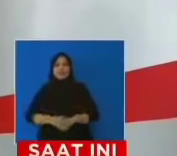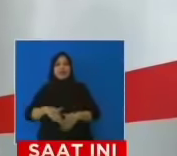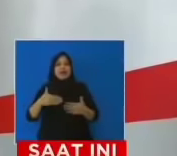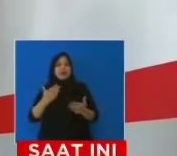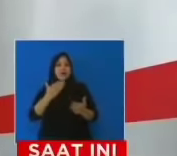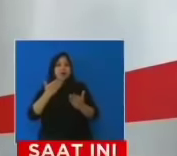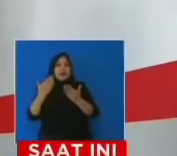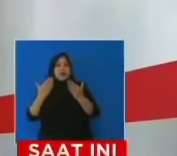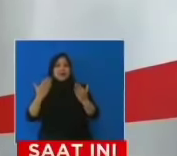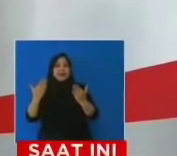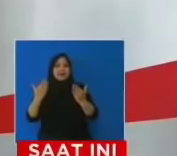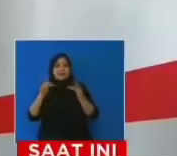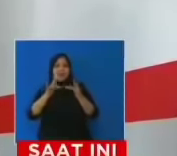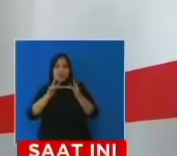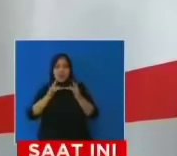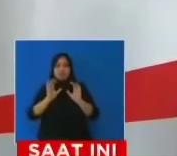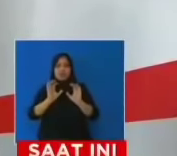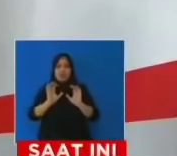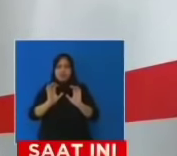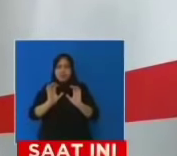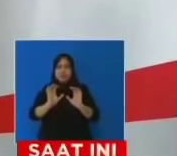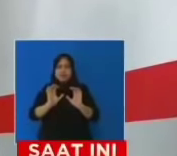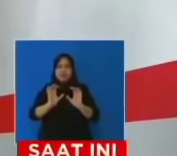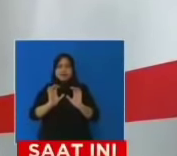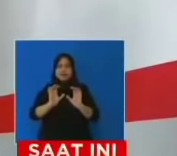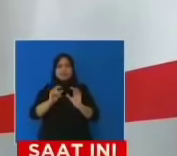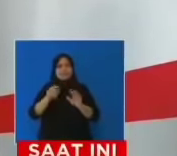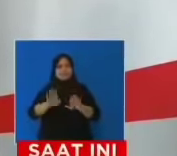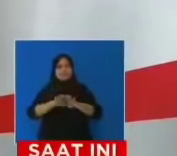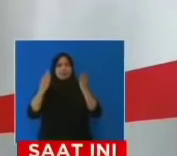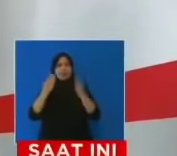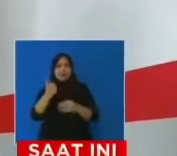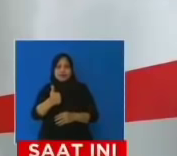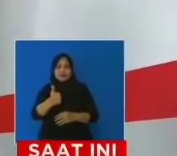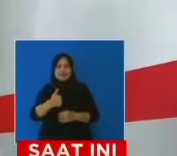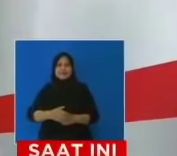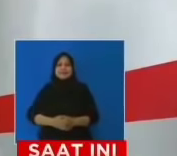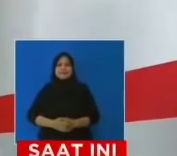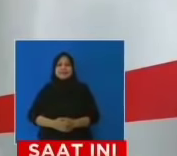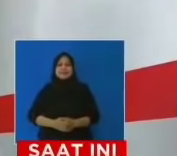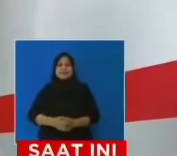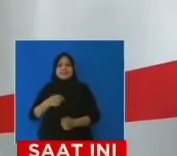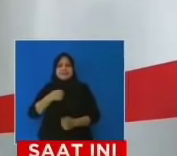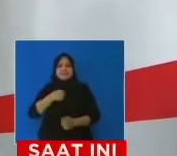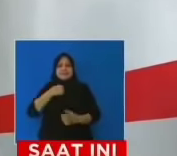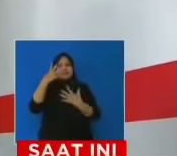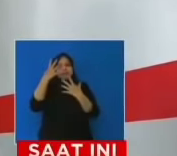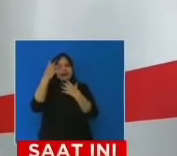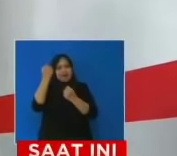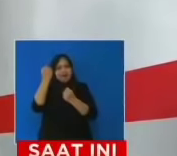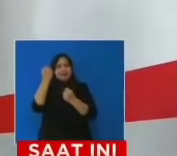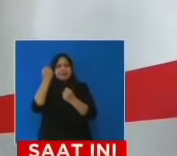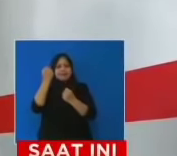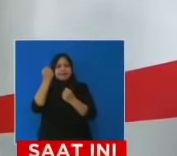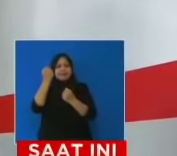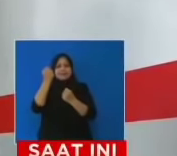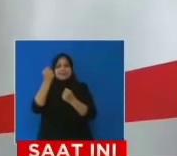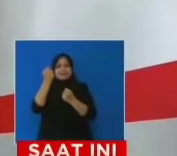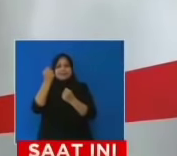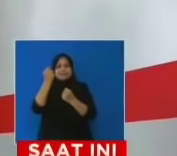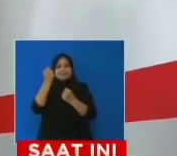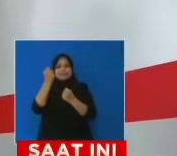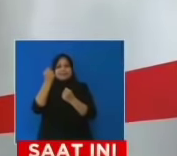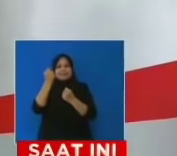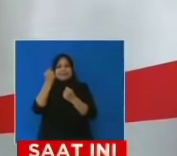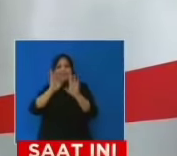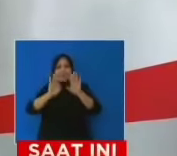Aplikasi-aplikasi online yang lainnya cukup banyak yang bisa diakses. Oleh karena itu harapan saya ini bisa memberikan